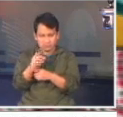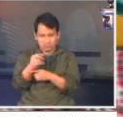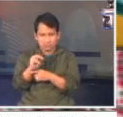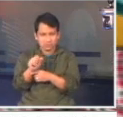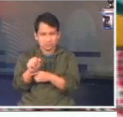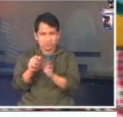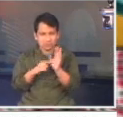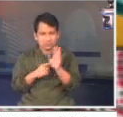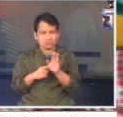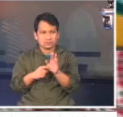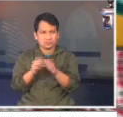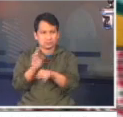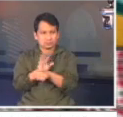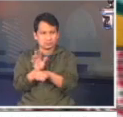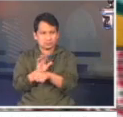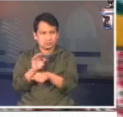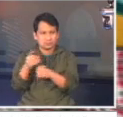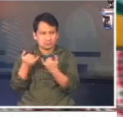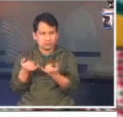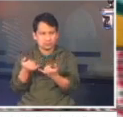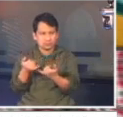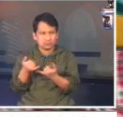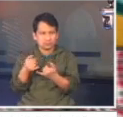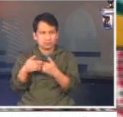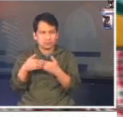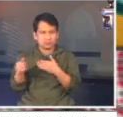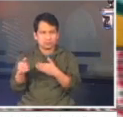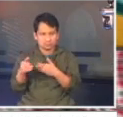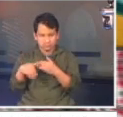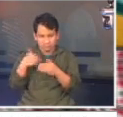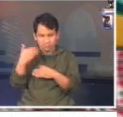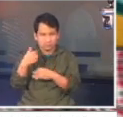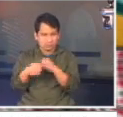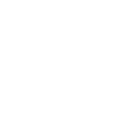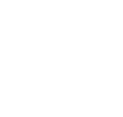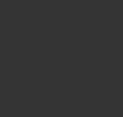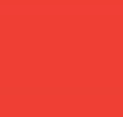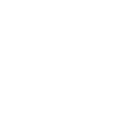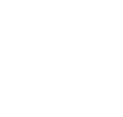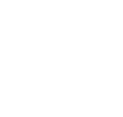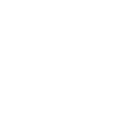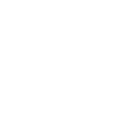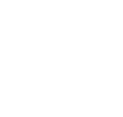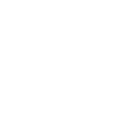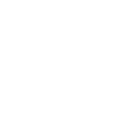ng mga pelikulang ito ngayong darating na Disyembre.